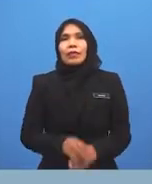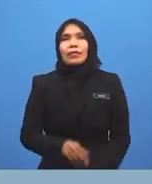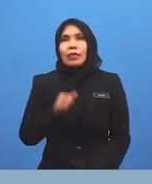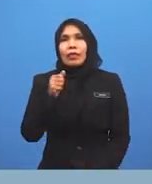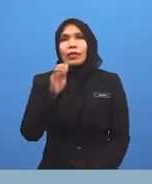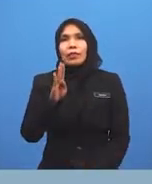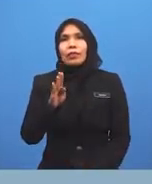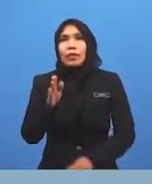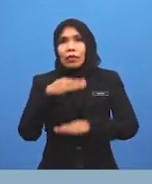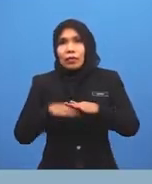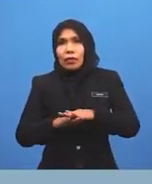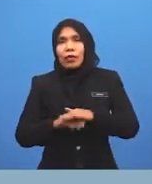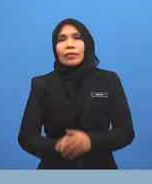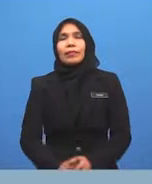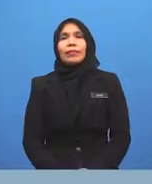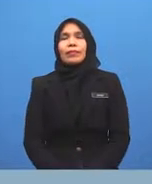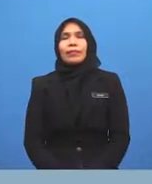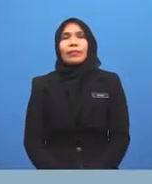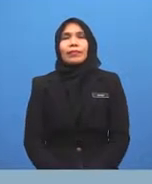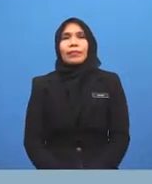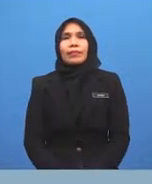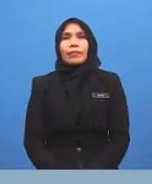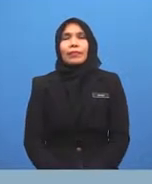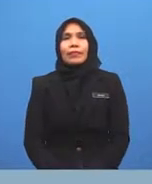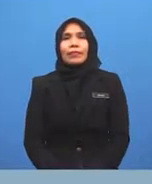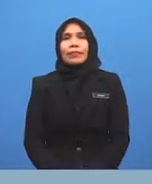akan bergerak ke bawah.